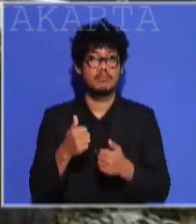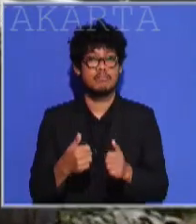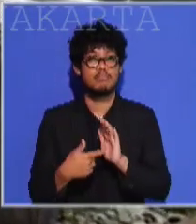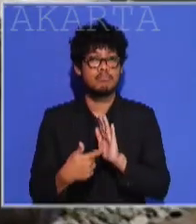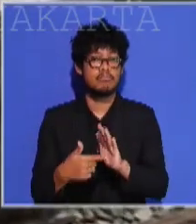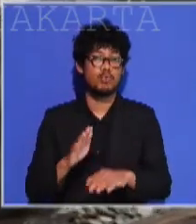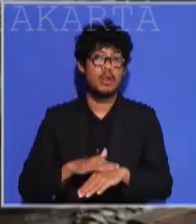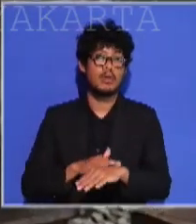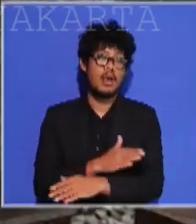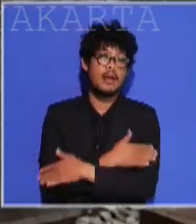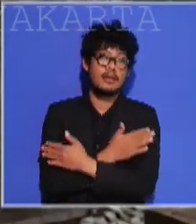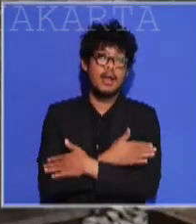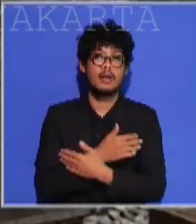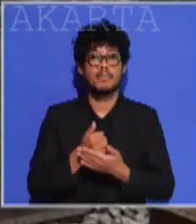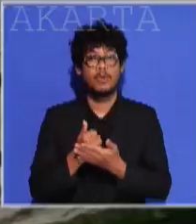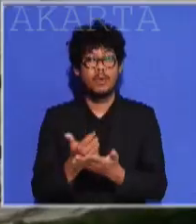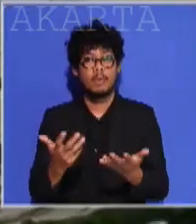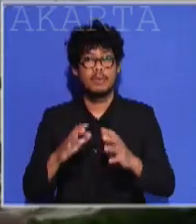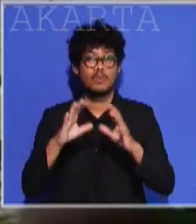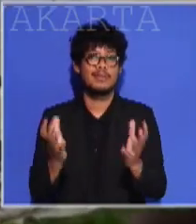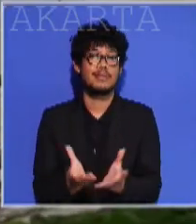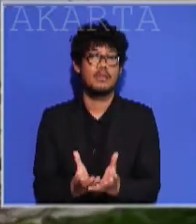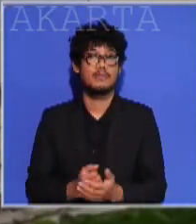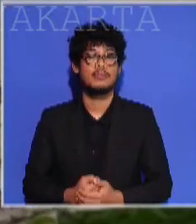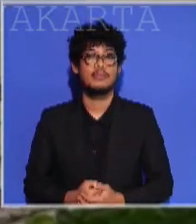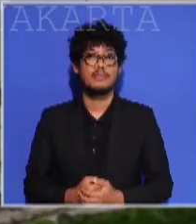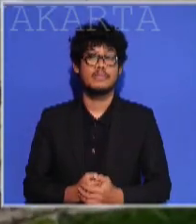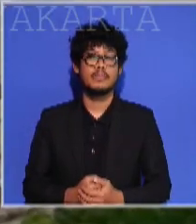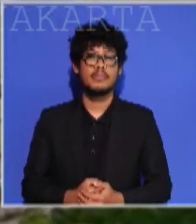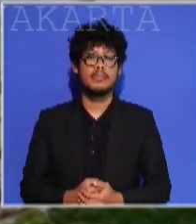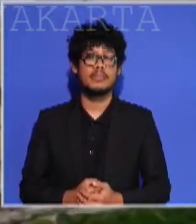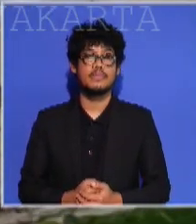Aceh kepada dunia. Daripada Aceh, Doni Rahmat, TVRI Yogyakarta melaporkan.